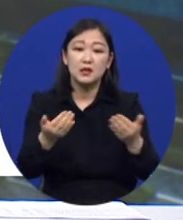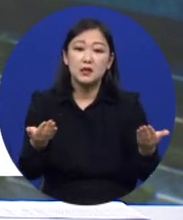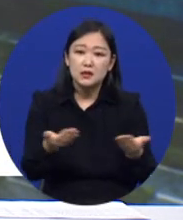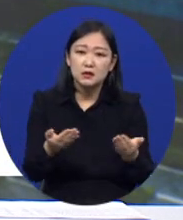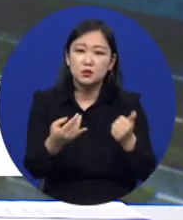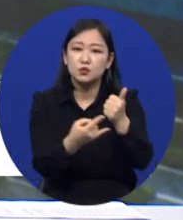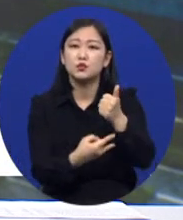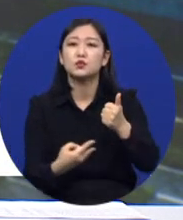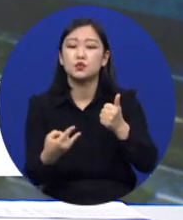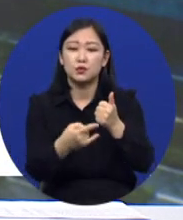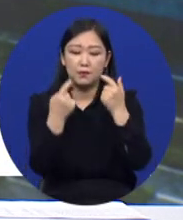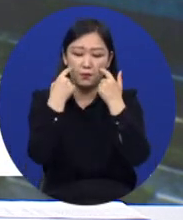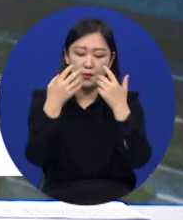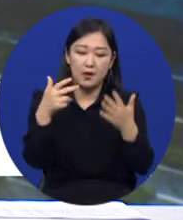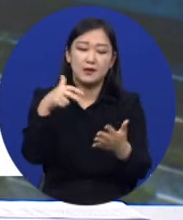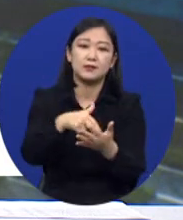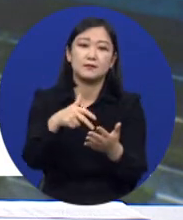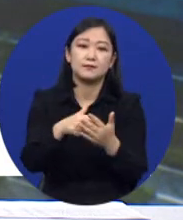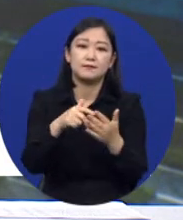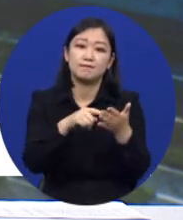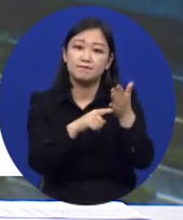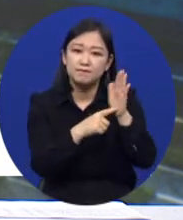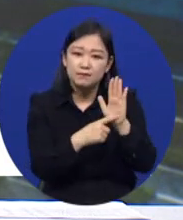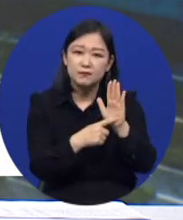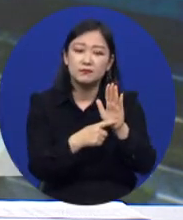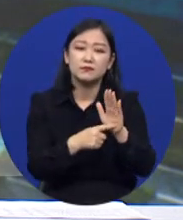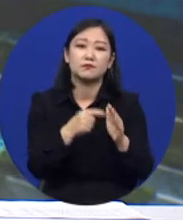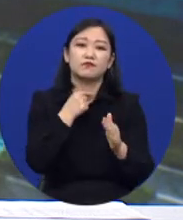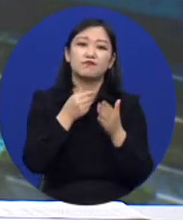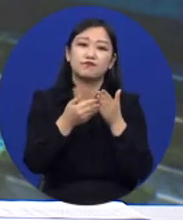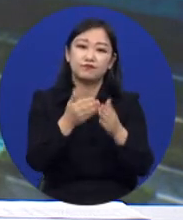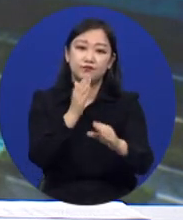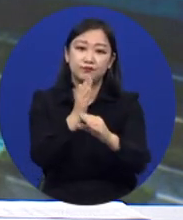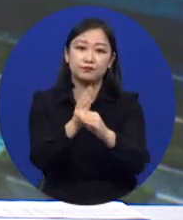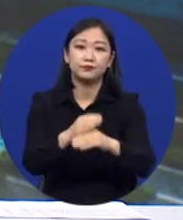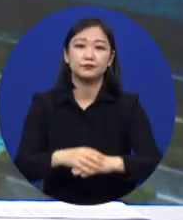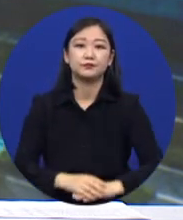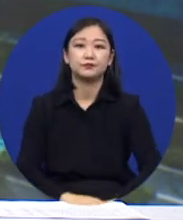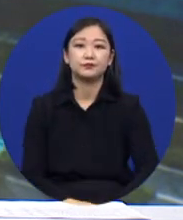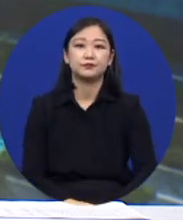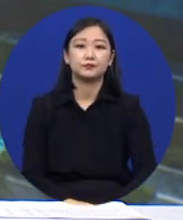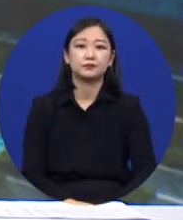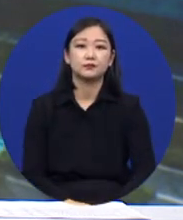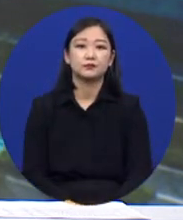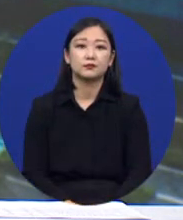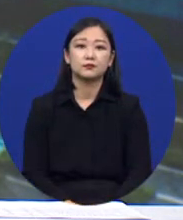에서 명확한 입장 표명을 요구하고 있습니다 김찬영 기자입니다